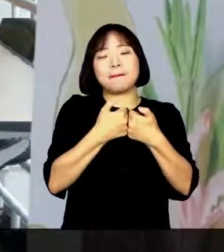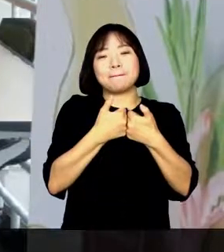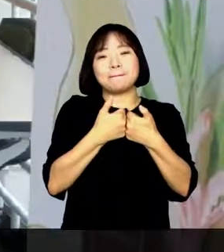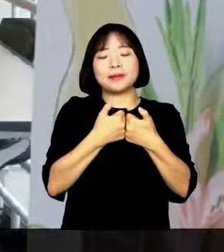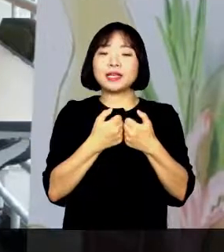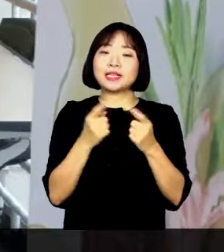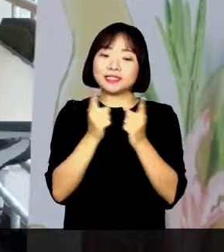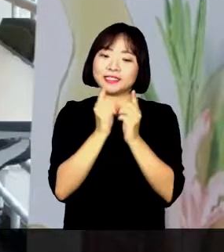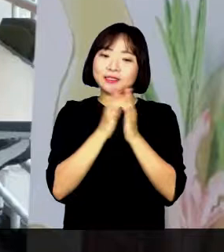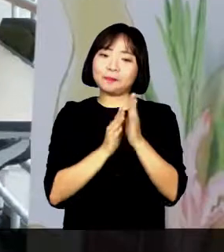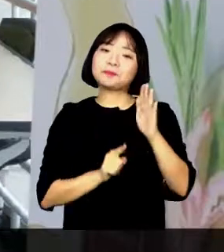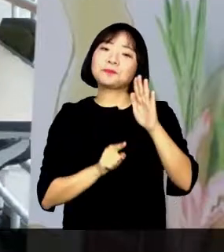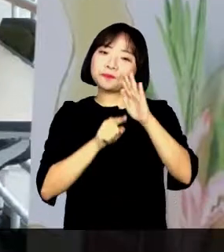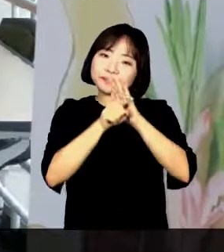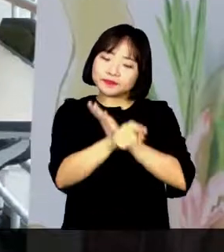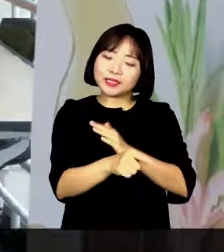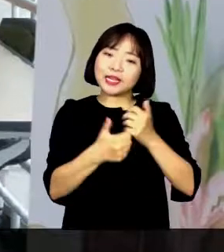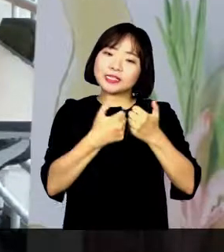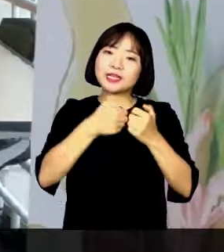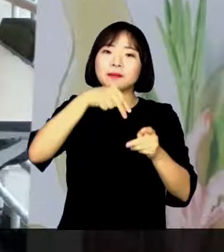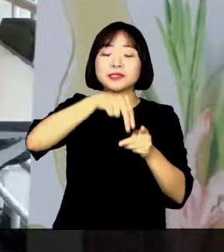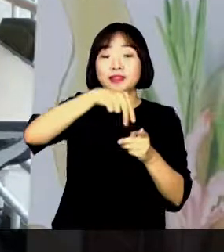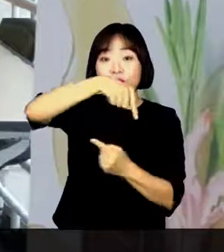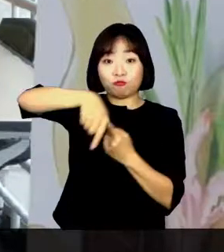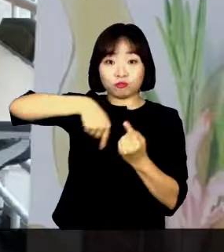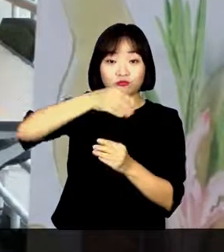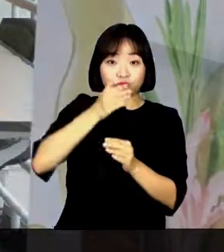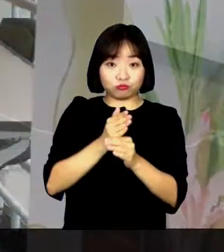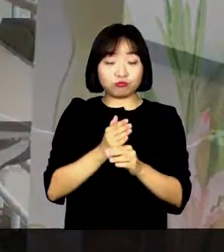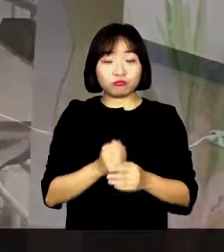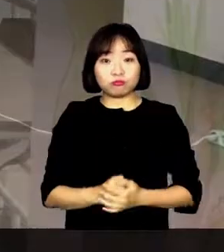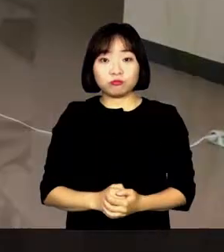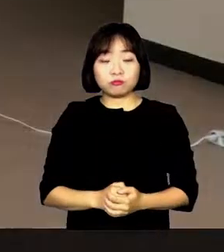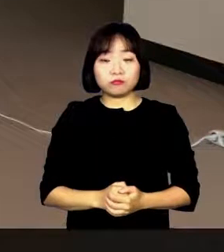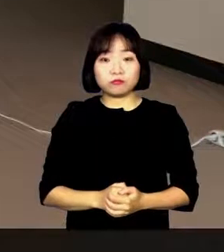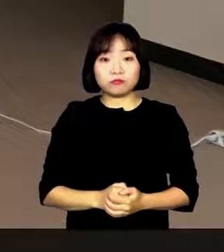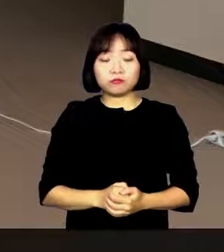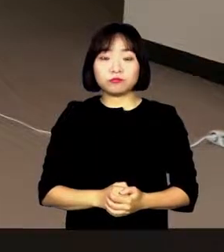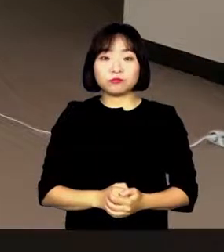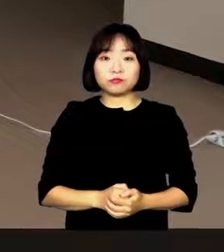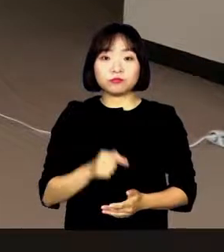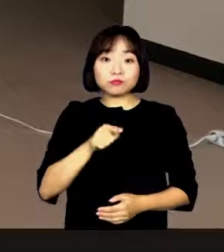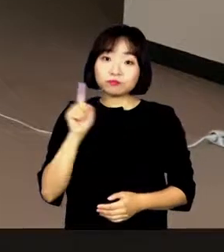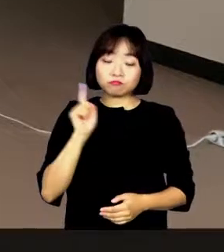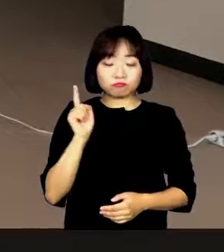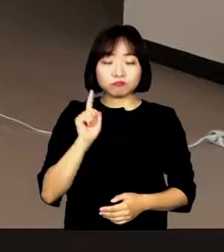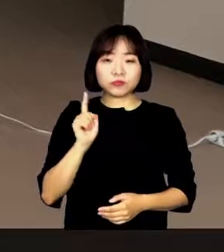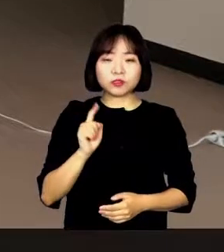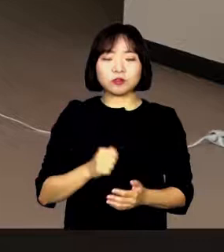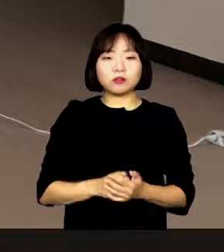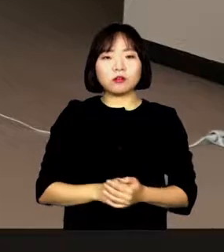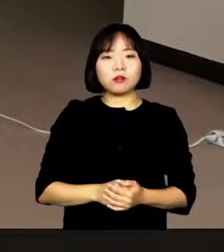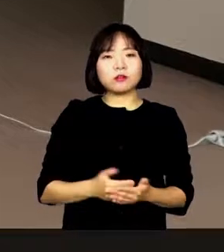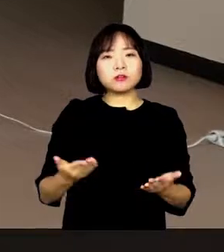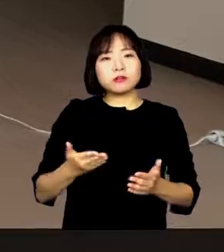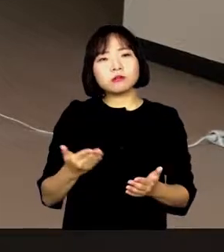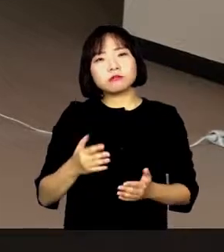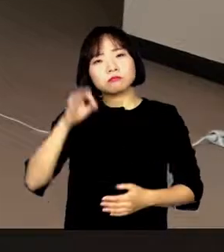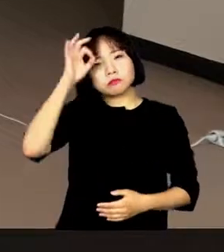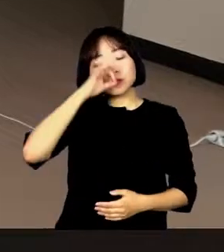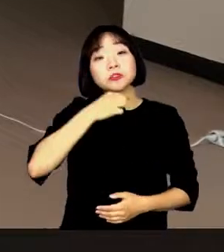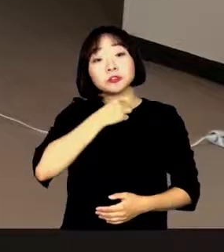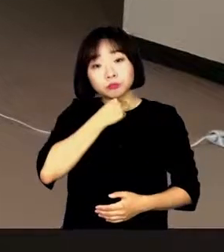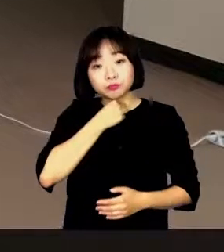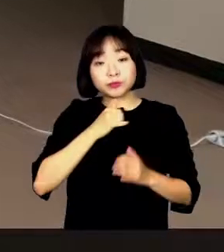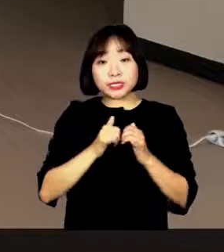상담을 제공하는 찾아가는 일자리 상담센터를 운영하는데요. 찾아가는 일자리 상담센터는 구인 구직